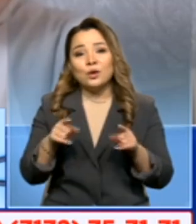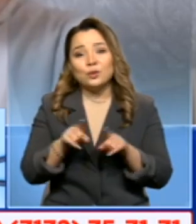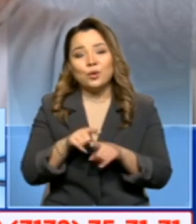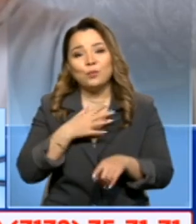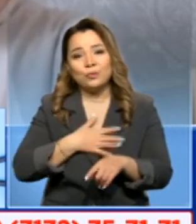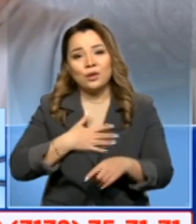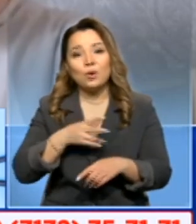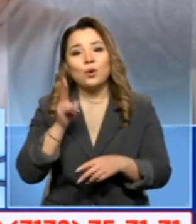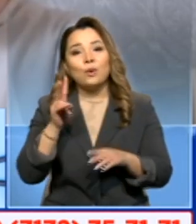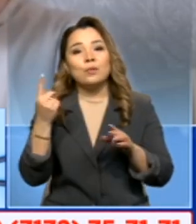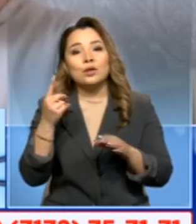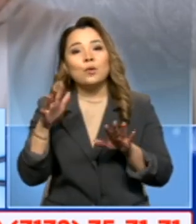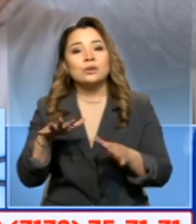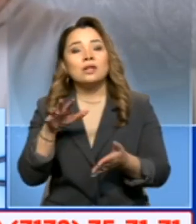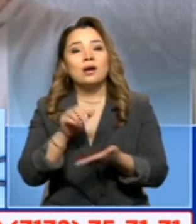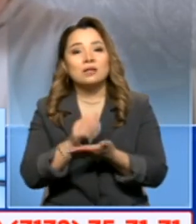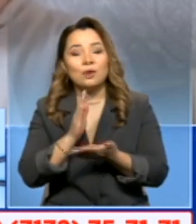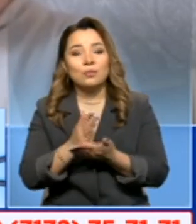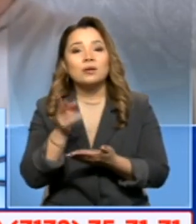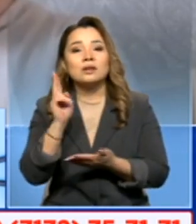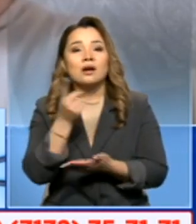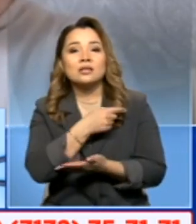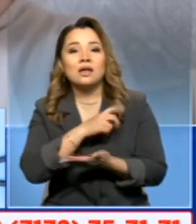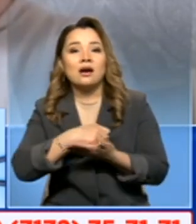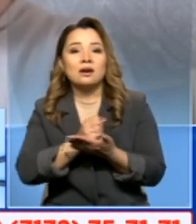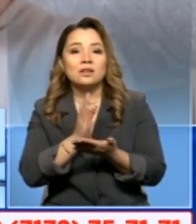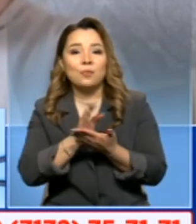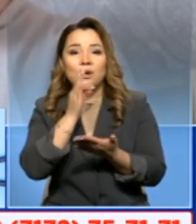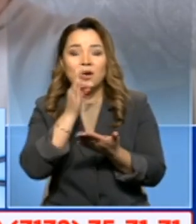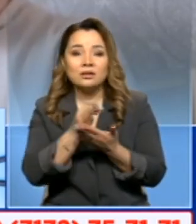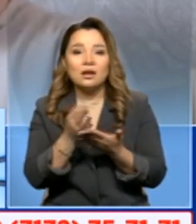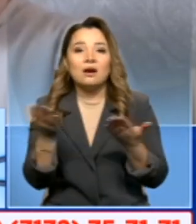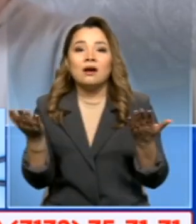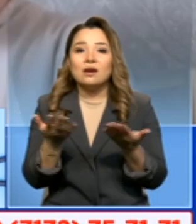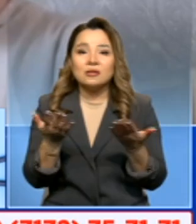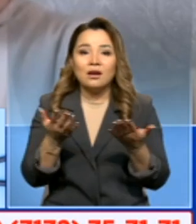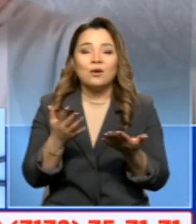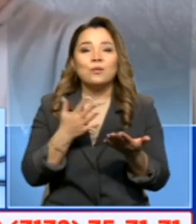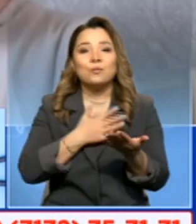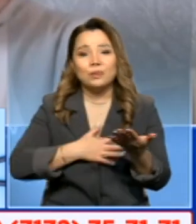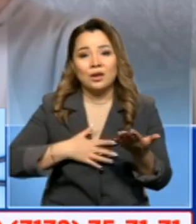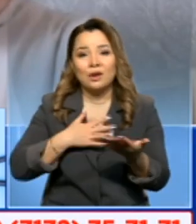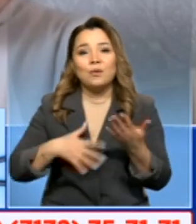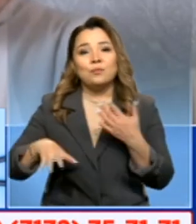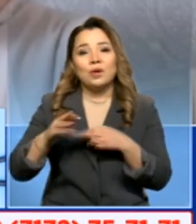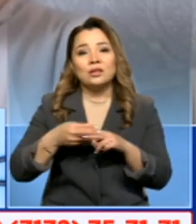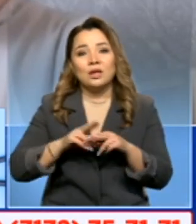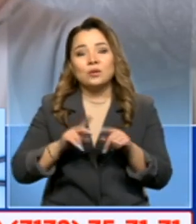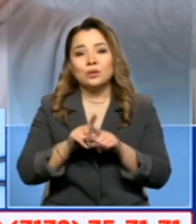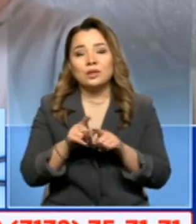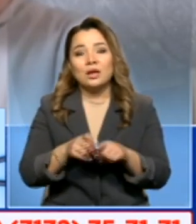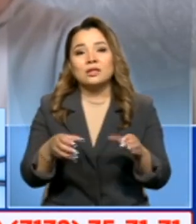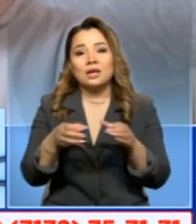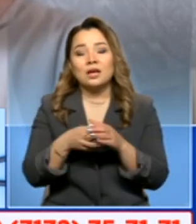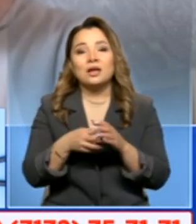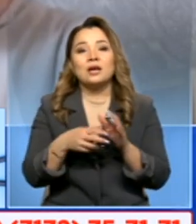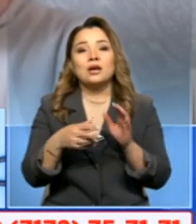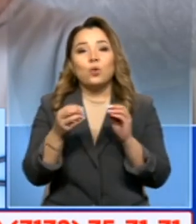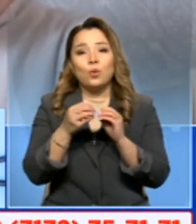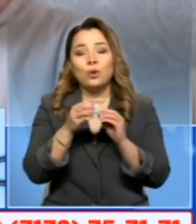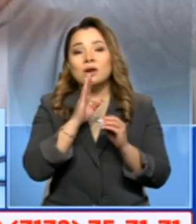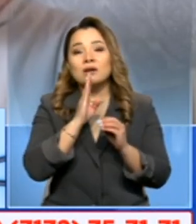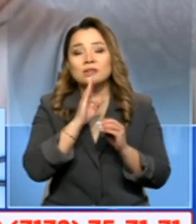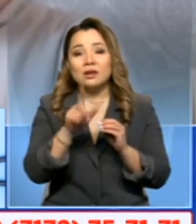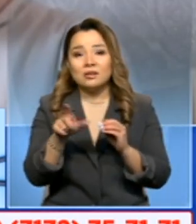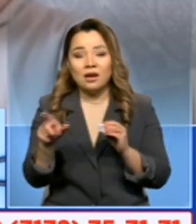жатыр, кім бірінші орында алады екен, кімнің диагнозы жақсы шығады екен деп. Әрине бәріміз 10 қыздан 8